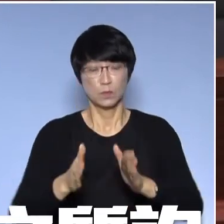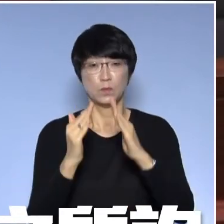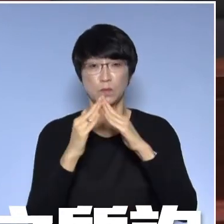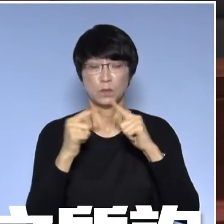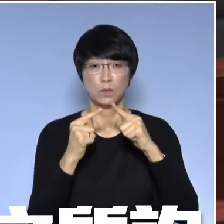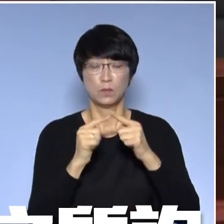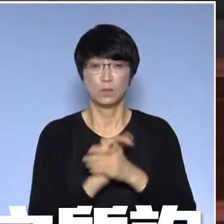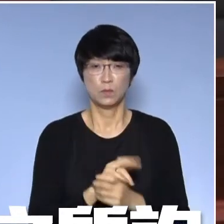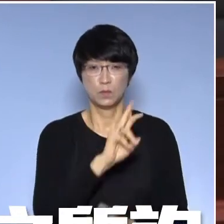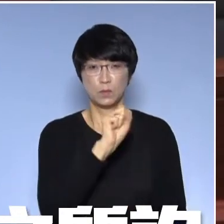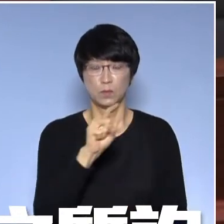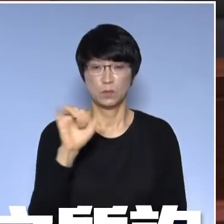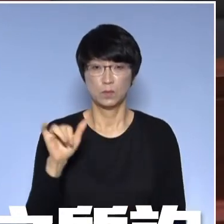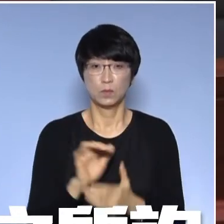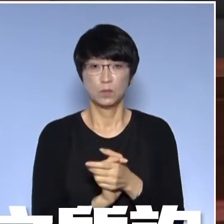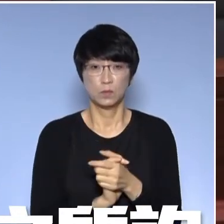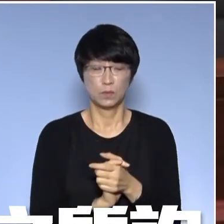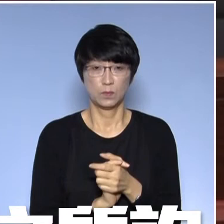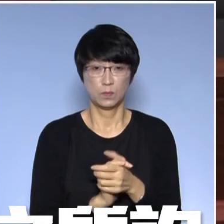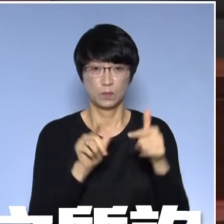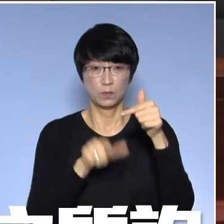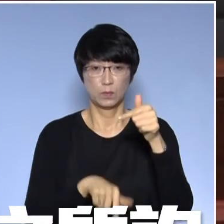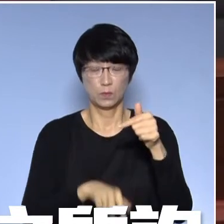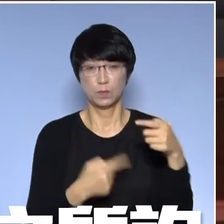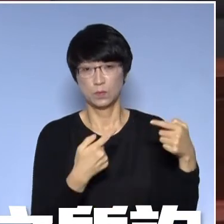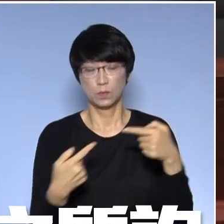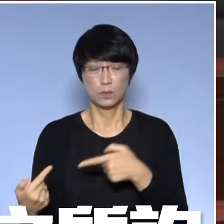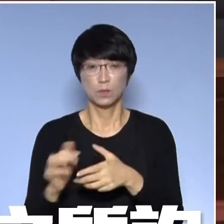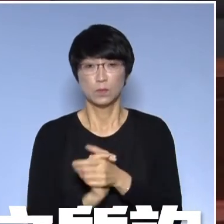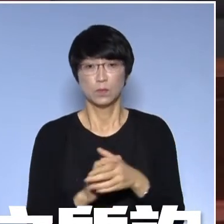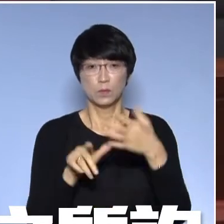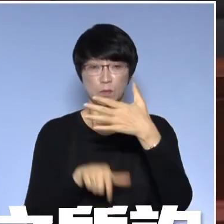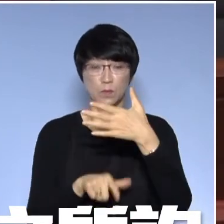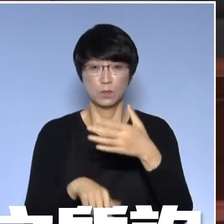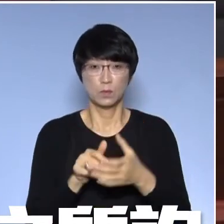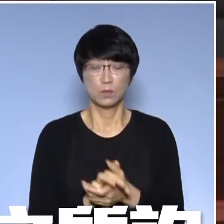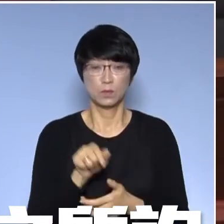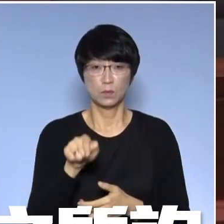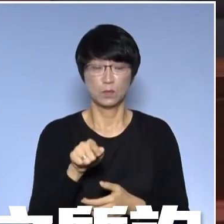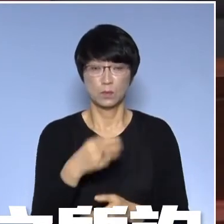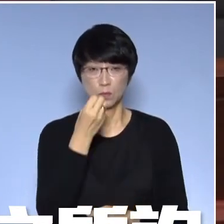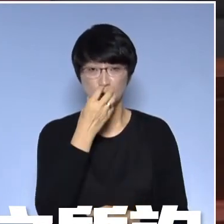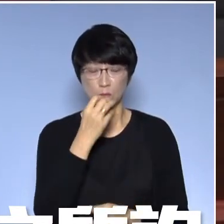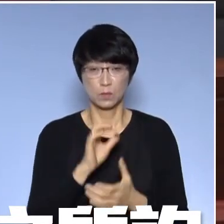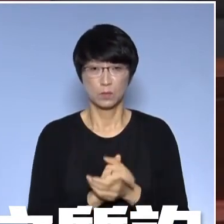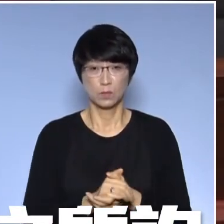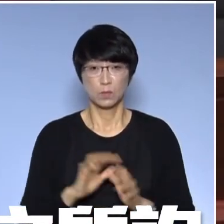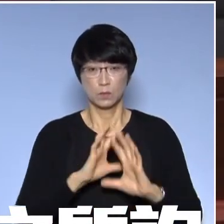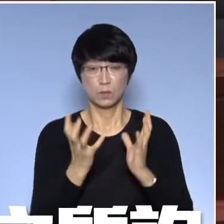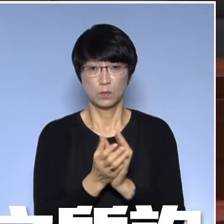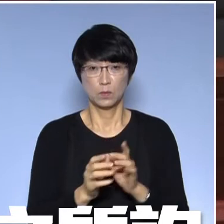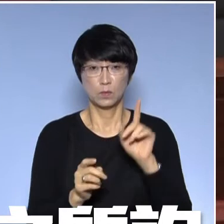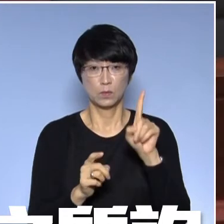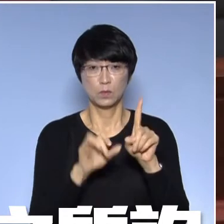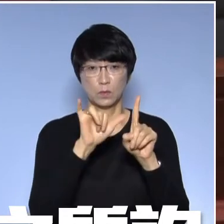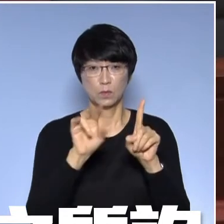翻由2016年嘅10月去到2018年嘅5月咧，香港組織協會咧其實咧都已經提供咗深水埗呢162次